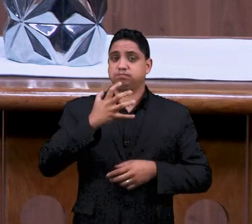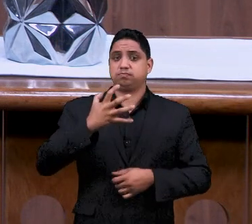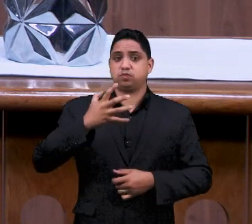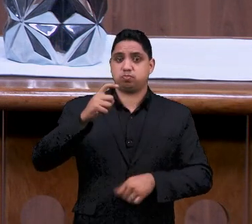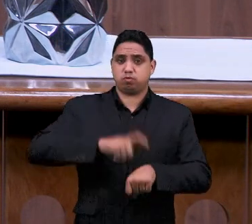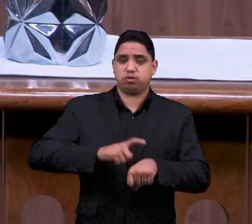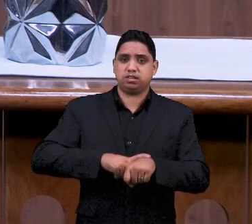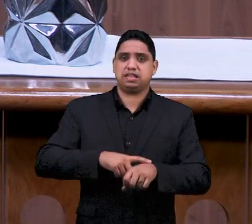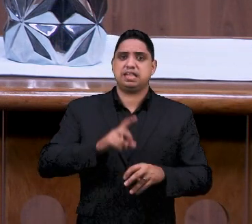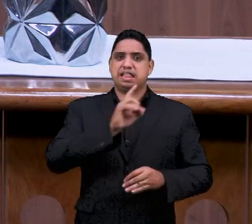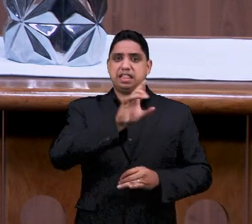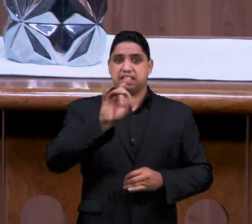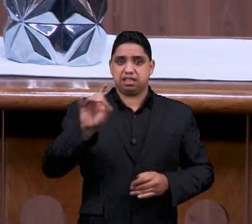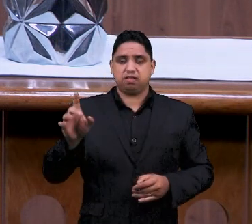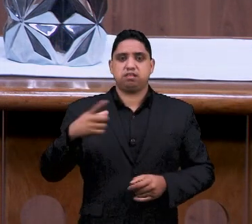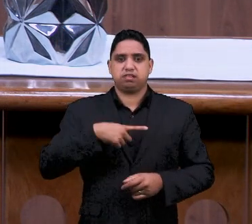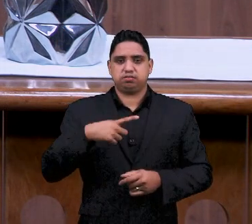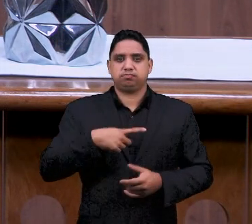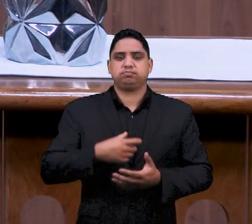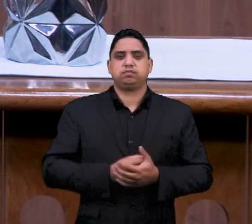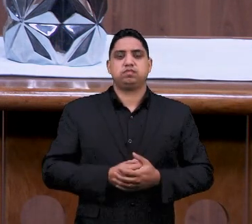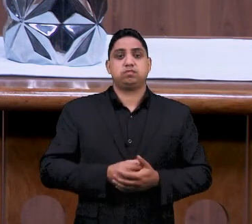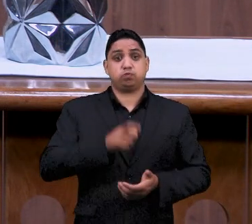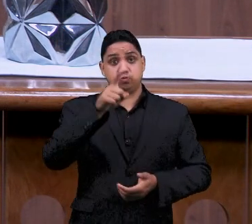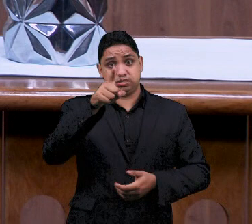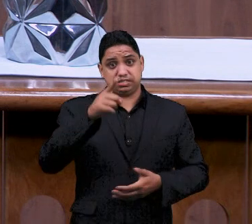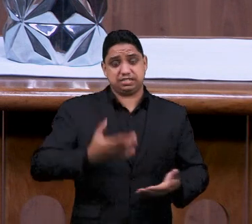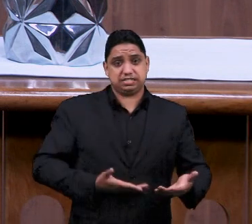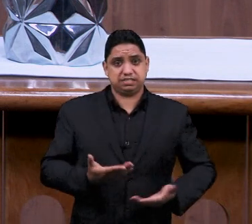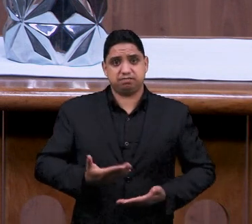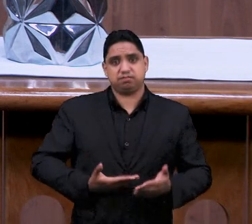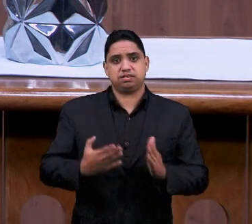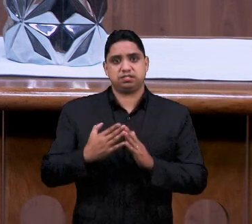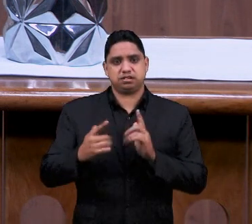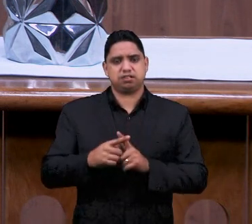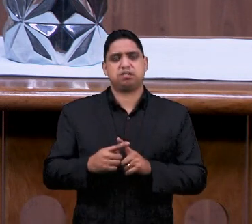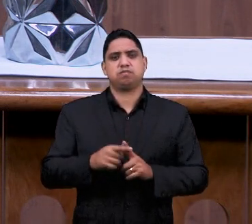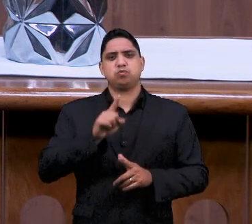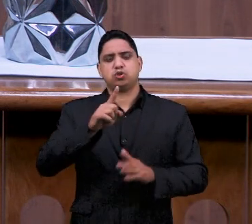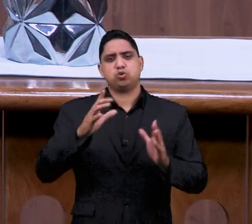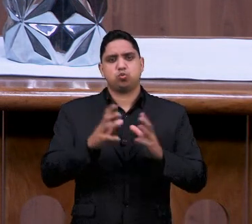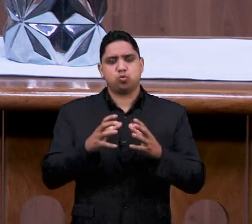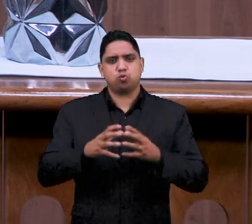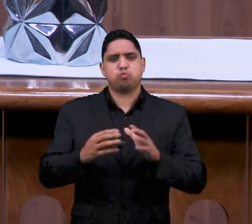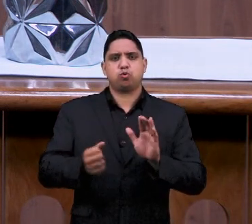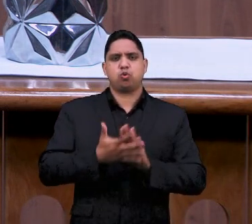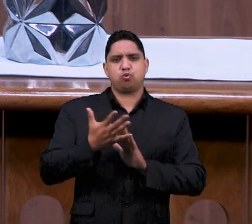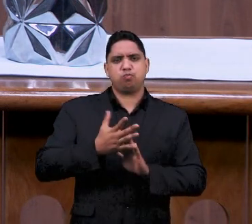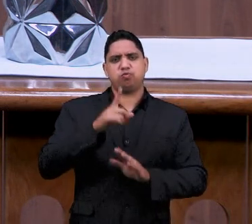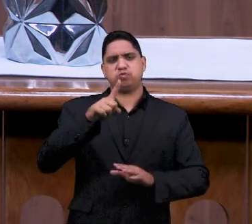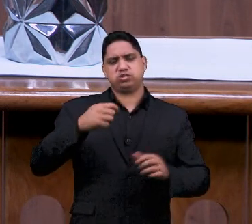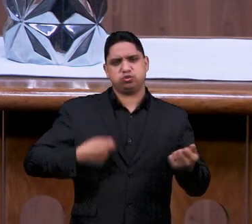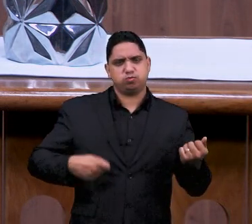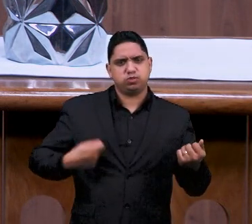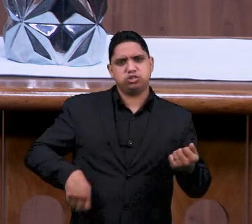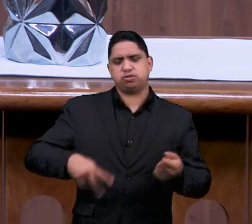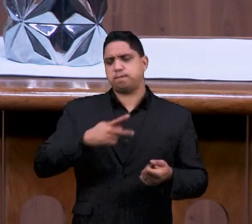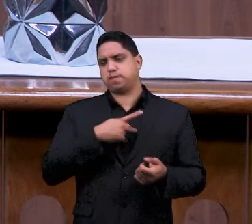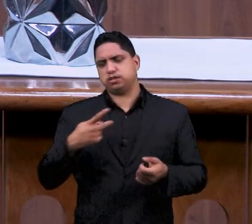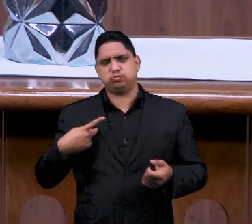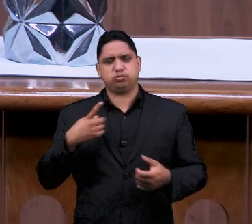l'aspect sérieux et important de cette décision. Vous qui êtes membre de l'Église, groupe de louanges,